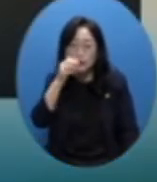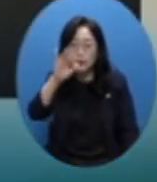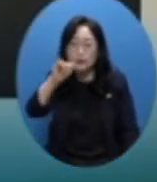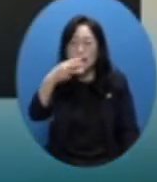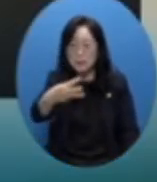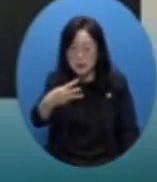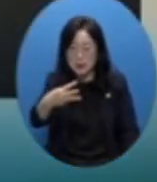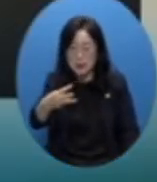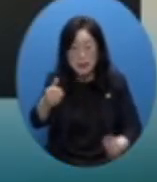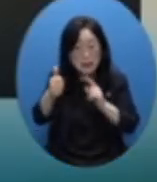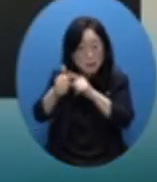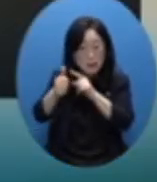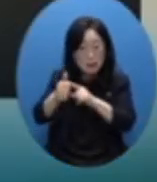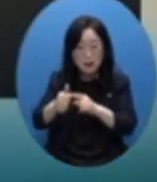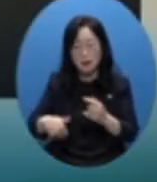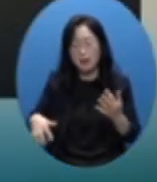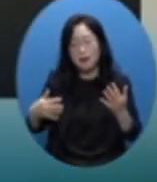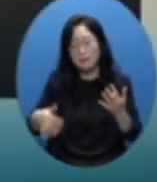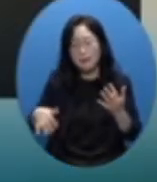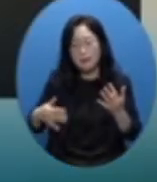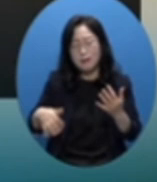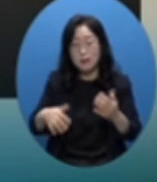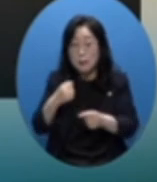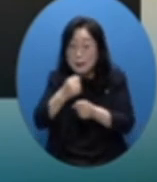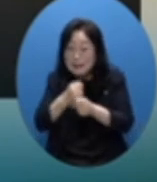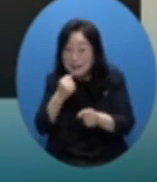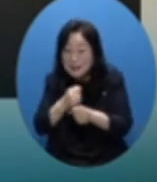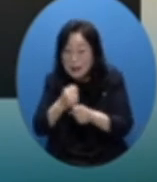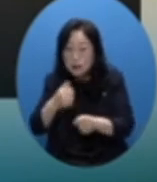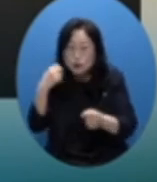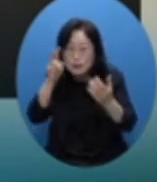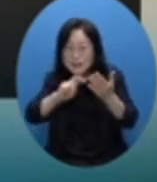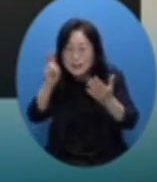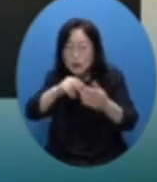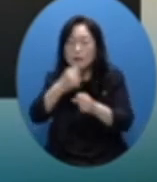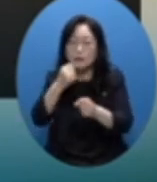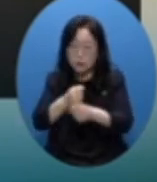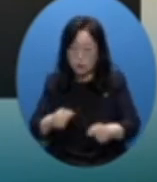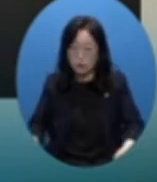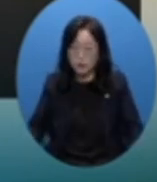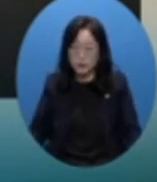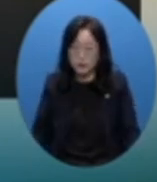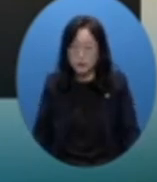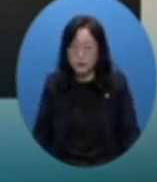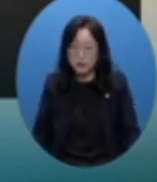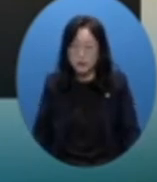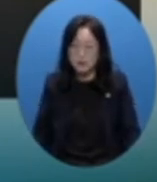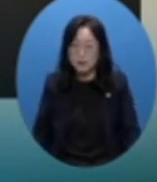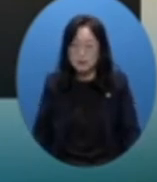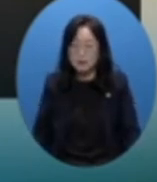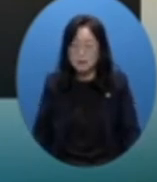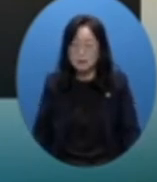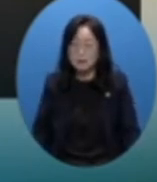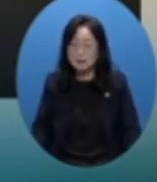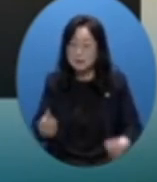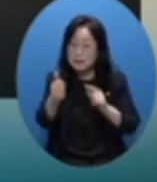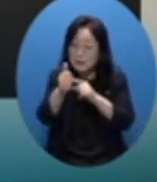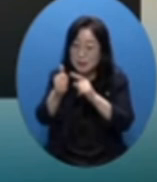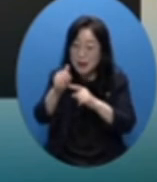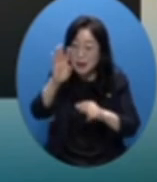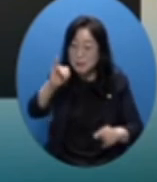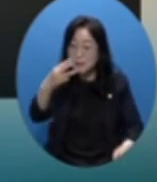주님이 나를 갖춰졌다 많으셨다 하는 찬송을 졌는데요 이번은 아